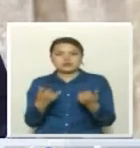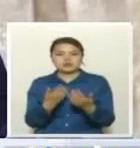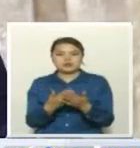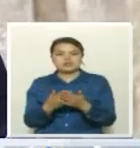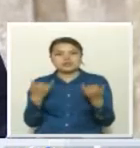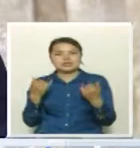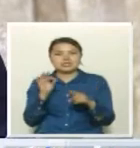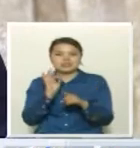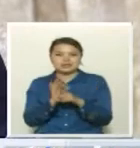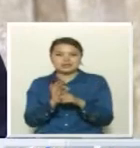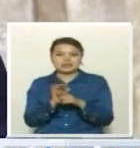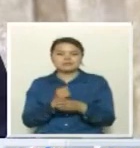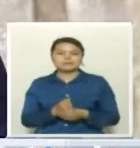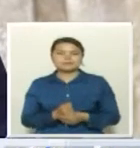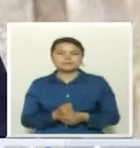біздер